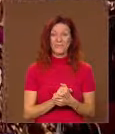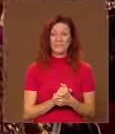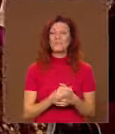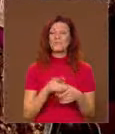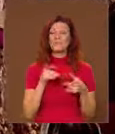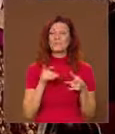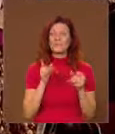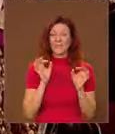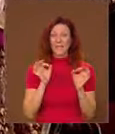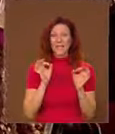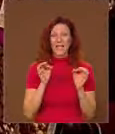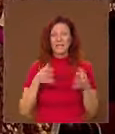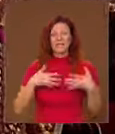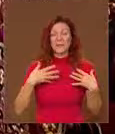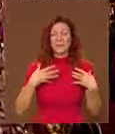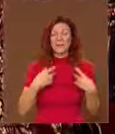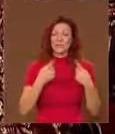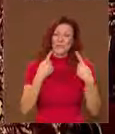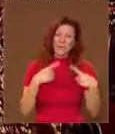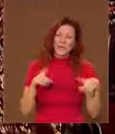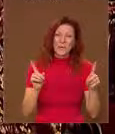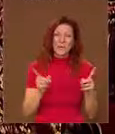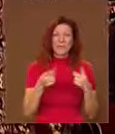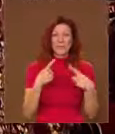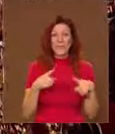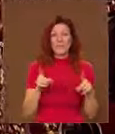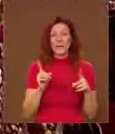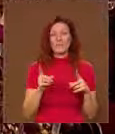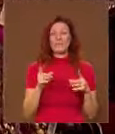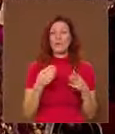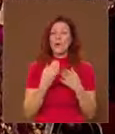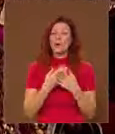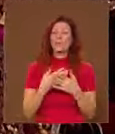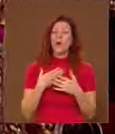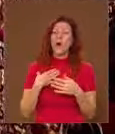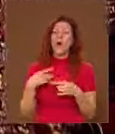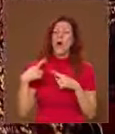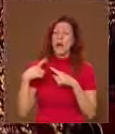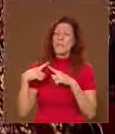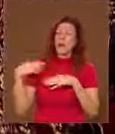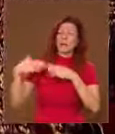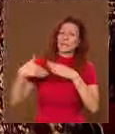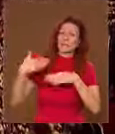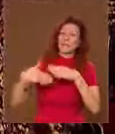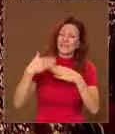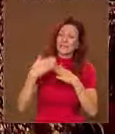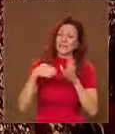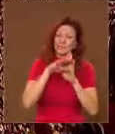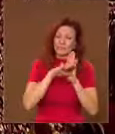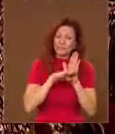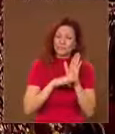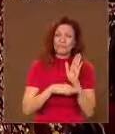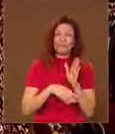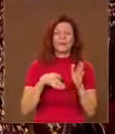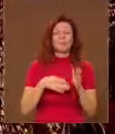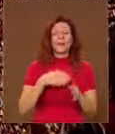Тези празнични песнопения, както виждаме според литургичната традиция на катедралното богослужение, се